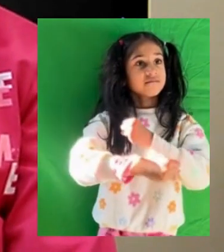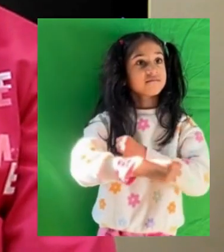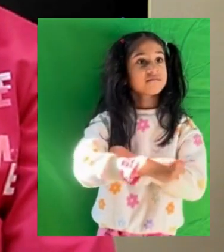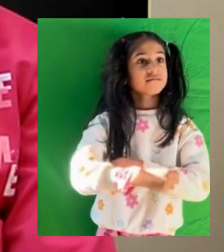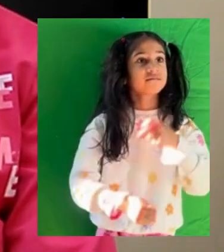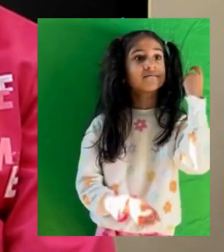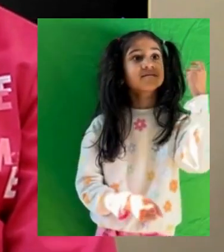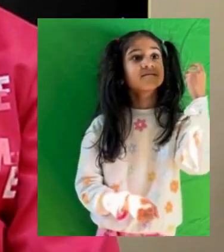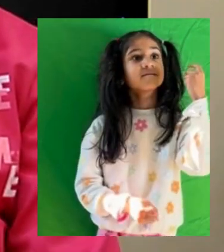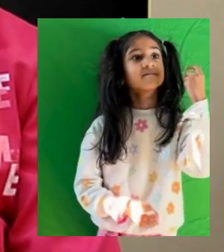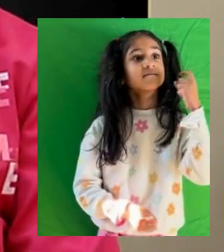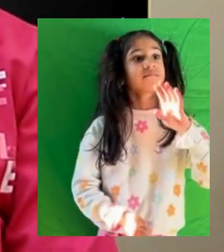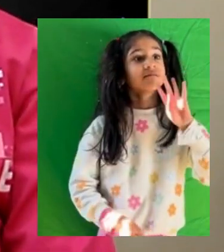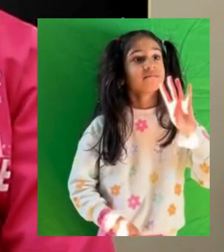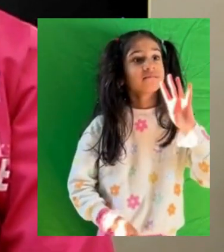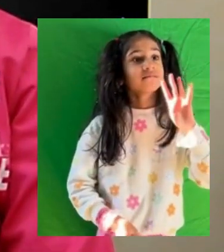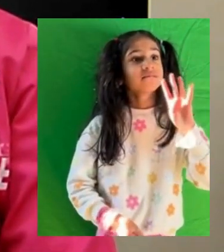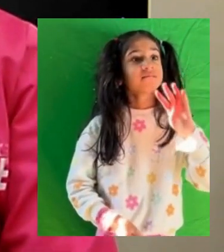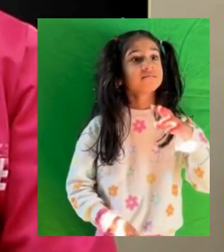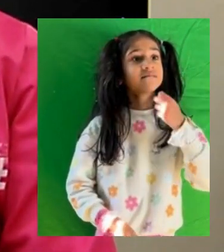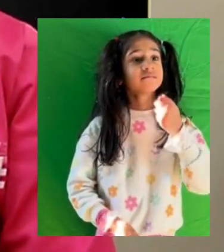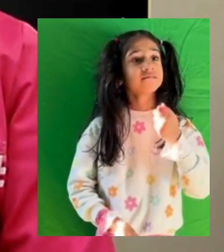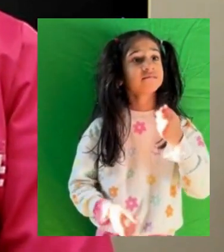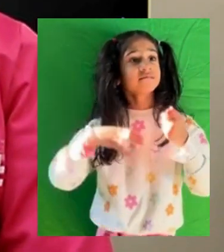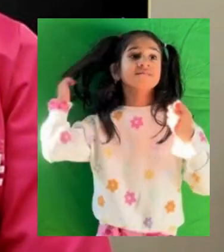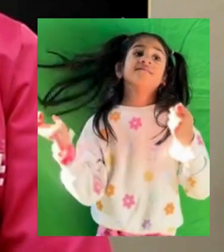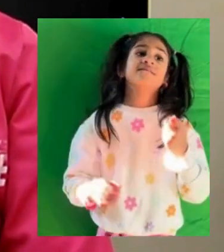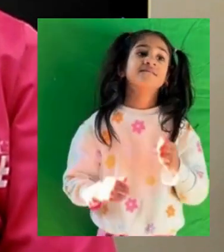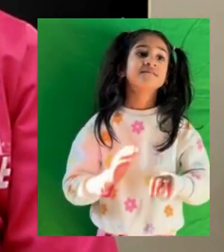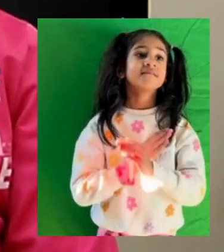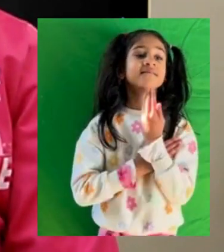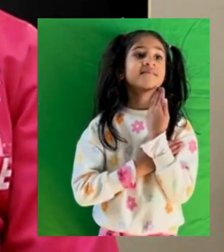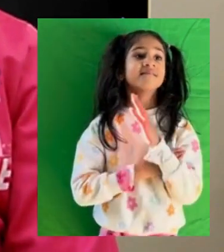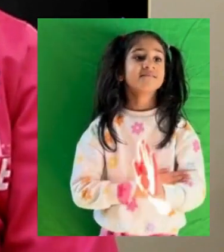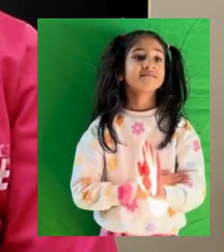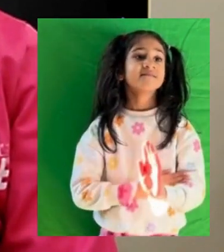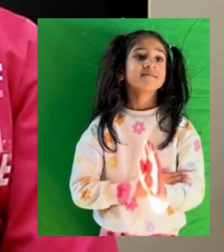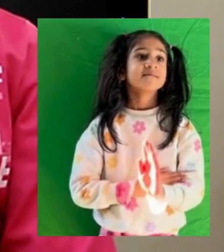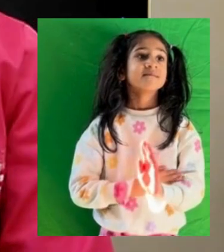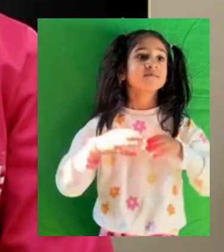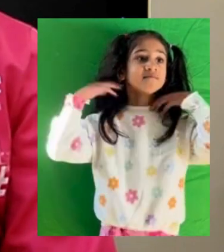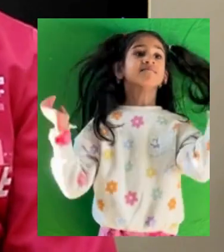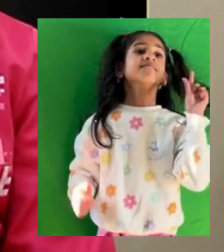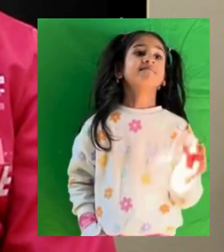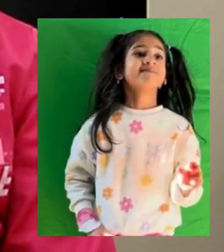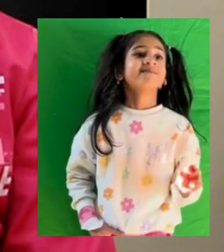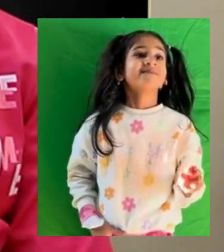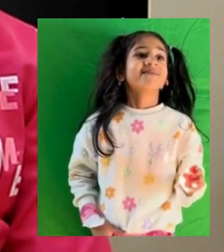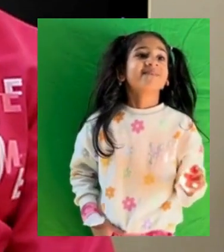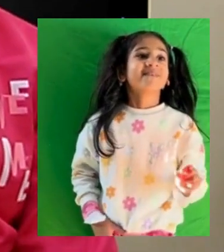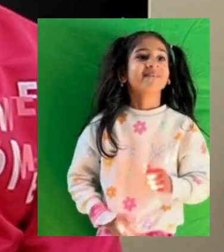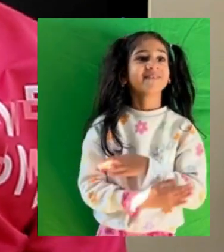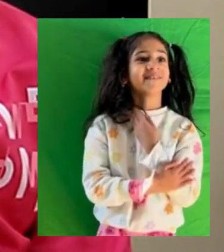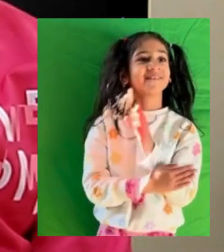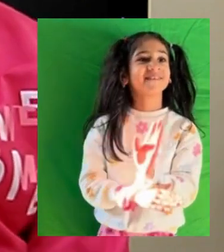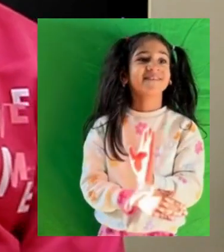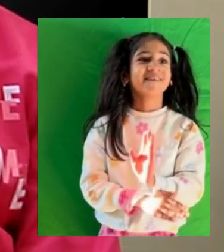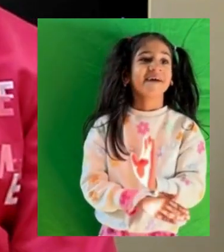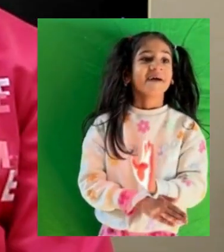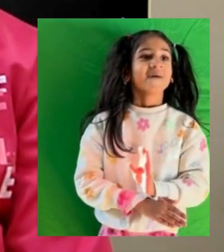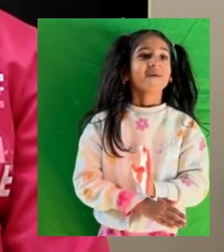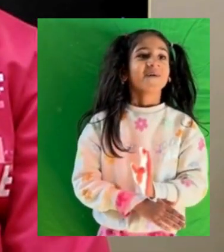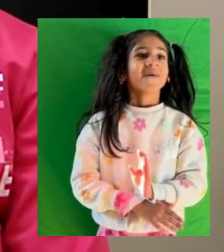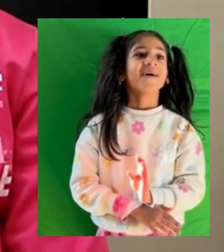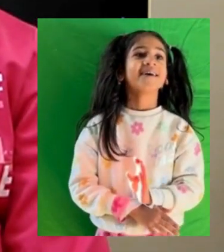Abenduaren 18a, laugarren mailakoa taldeko ikasleak aritu